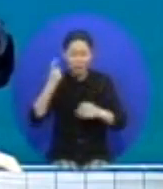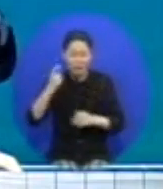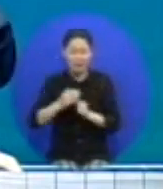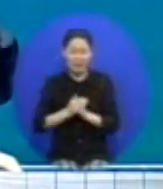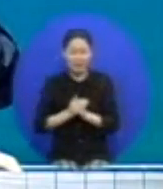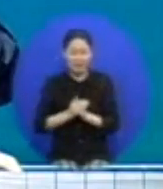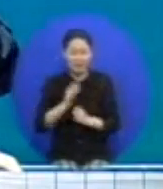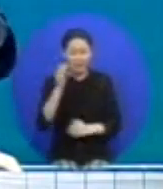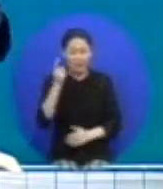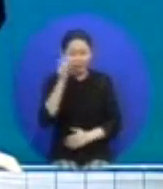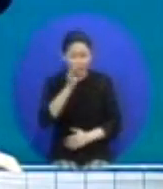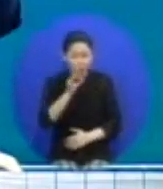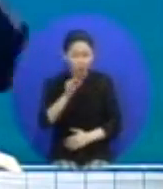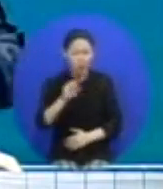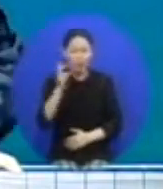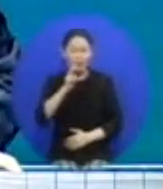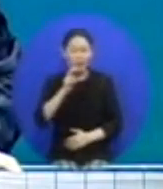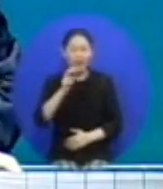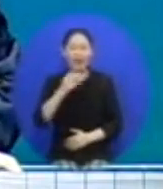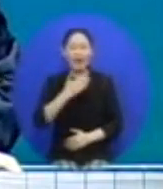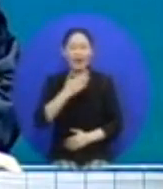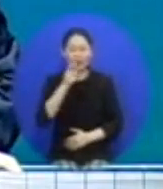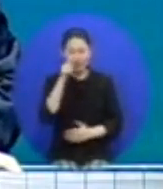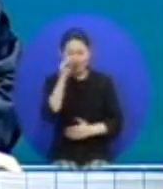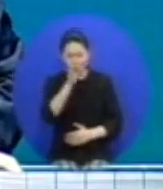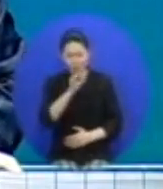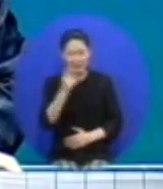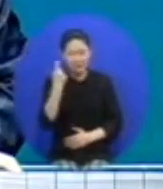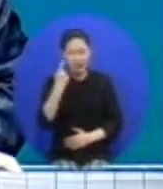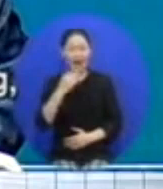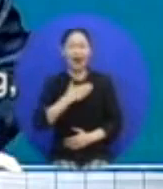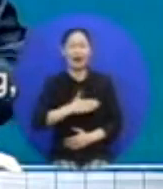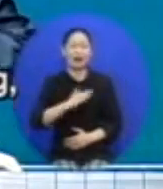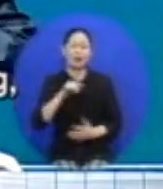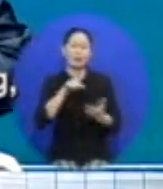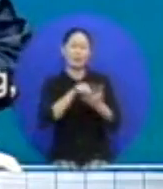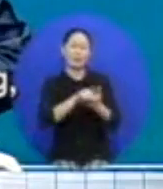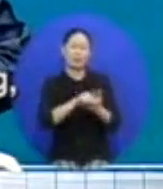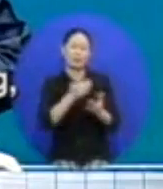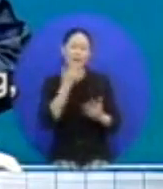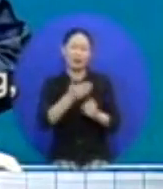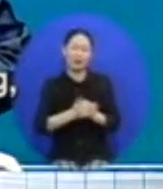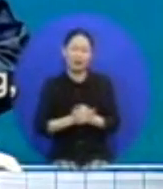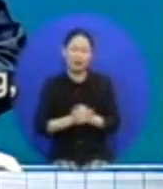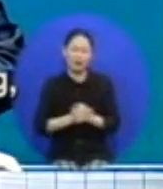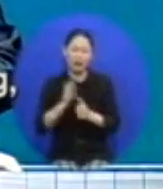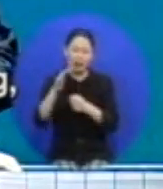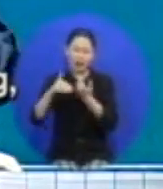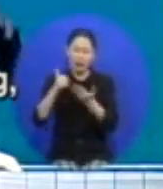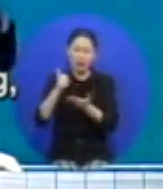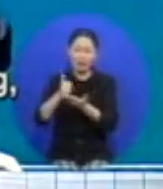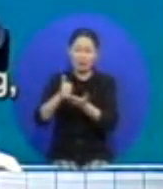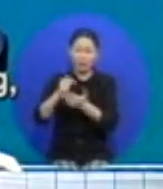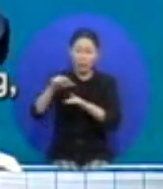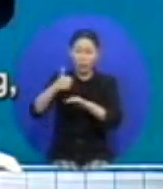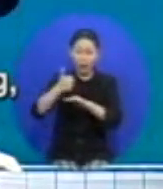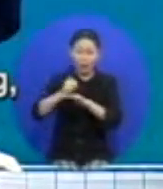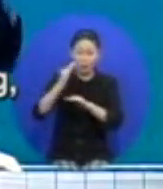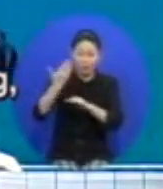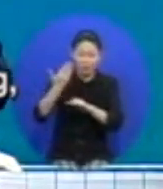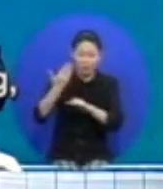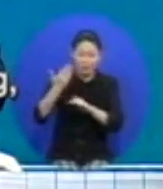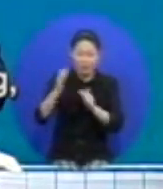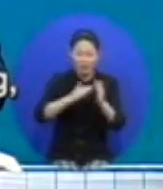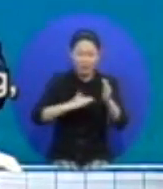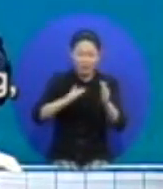보면 알지요 부르는 노래 부름 은 알지요 하나님이 왕이신 가정은 하나님의 이름이 높임을